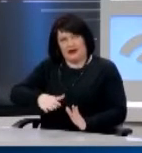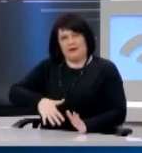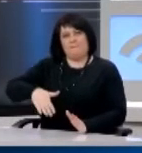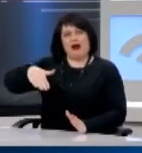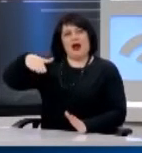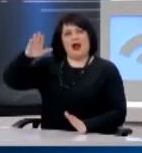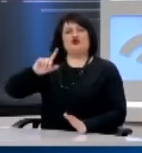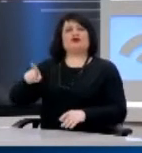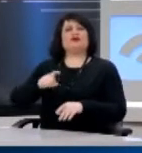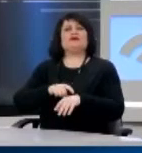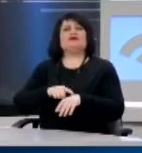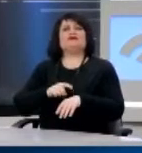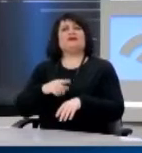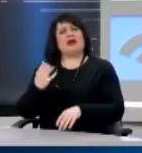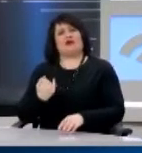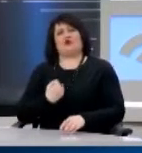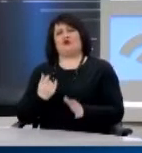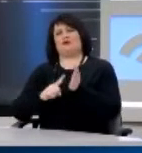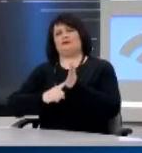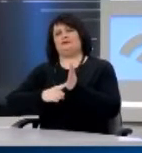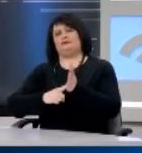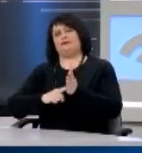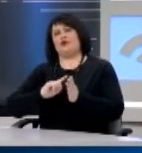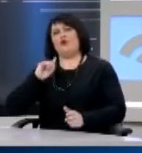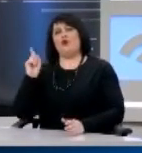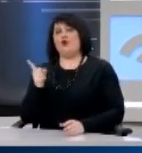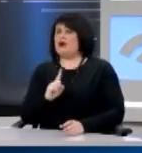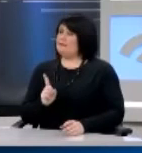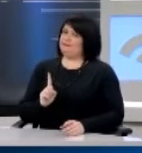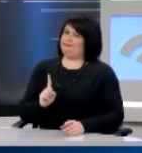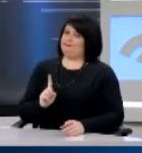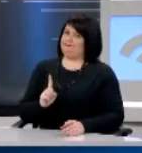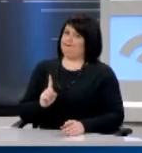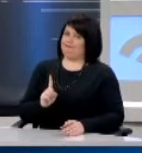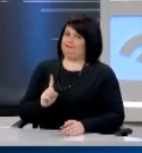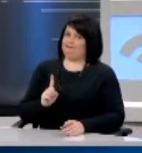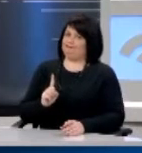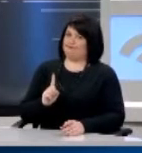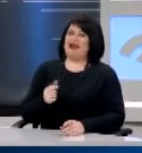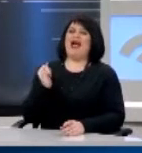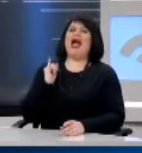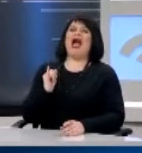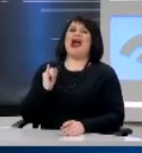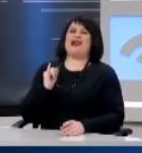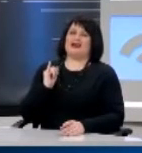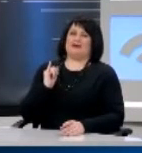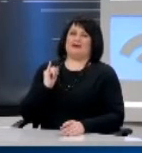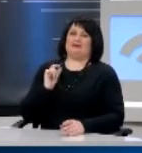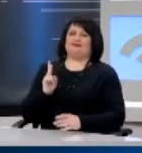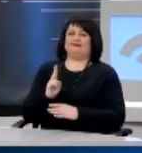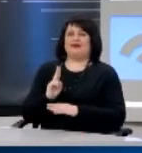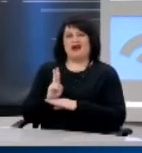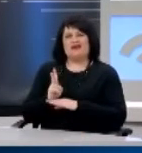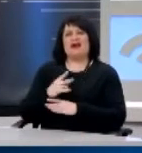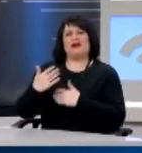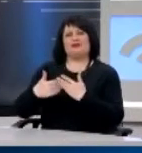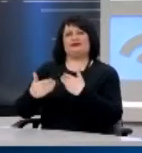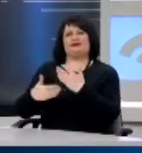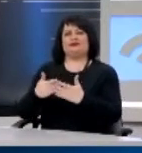οι ρυθμοί είναι εξαιρετικά αργοί, γι' αυτό και φτιάξαμε μια ειδική γραμματεία ηθαγένειας για την επιτάχυνση της διαδικασίας. Είναι